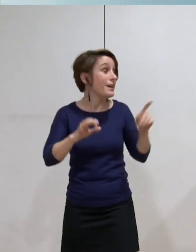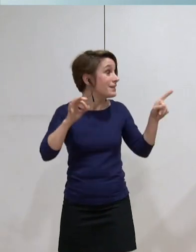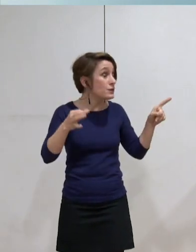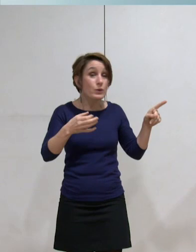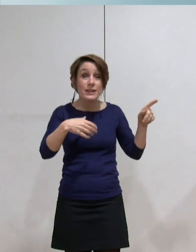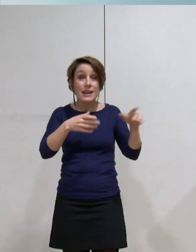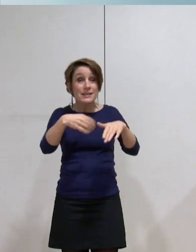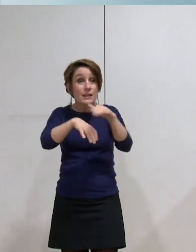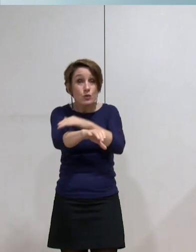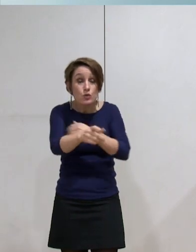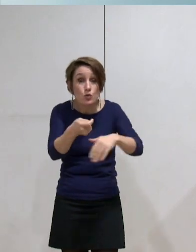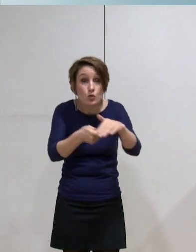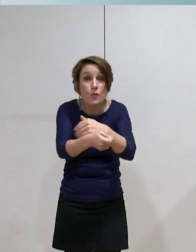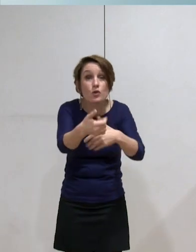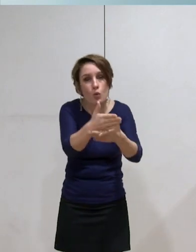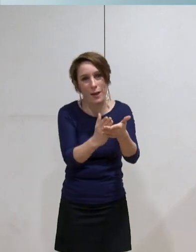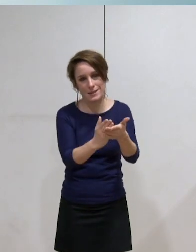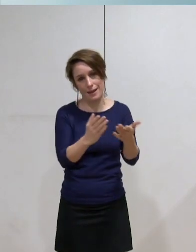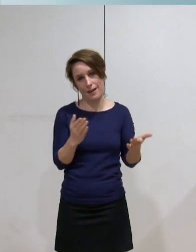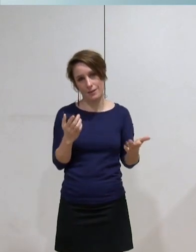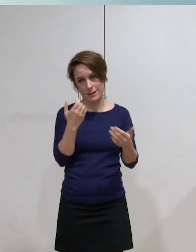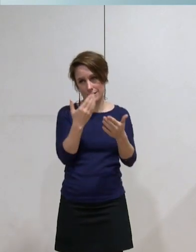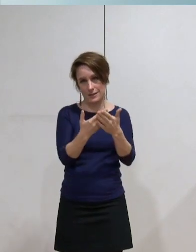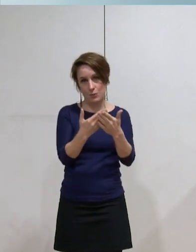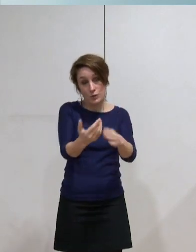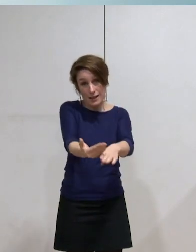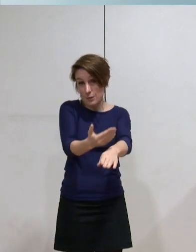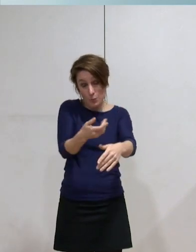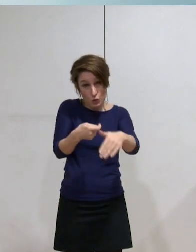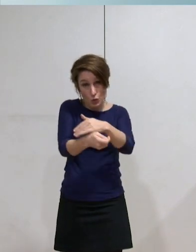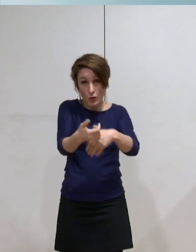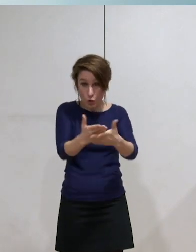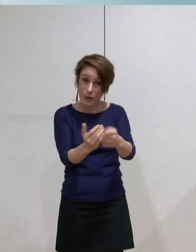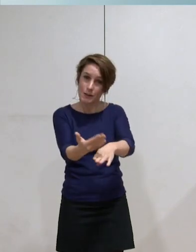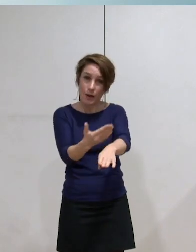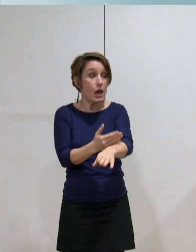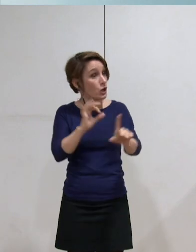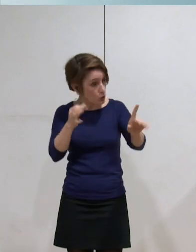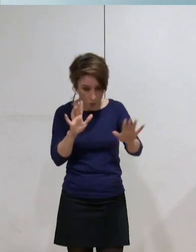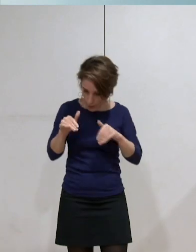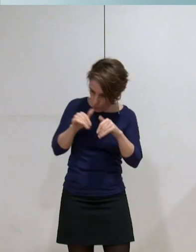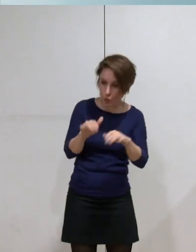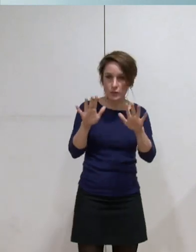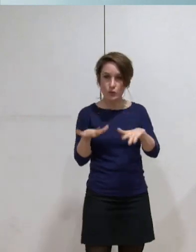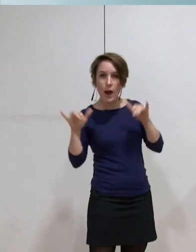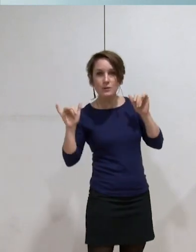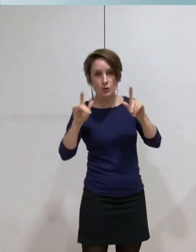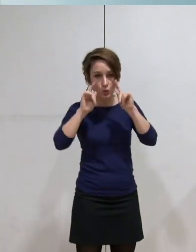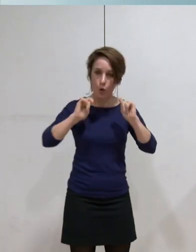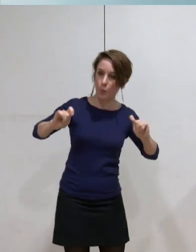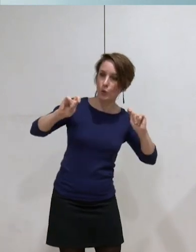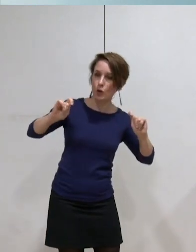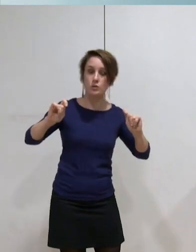partielles logique lesation c'est habituel c'est habituel Ren dire donc nous maintenons notre abstention qui est une abstention de prudence